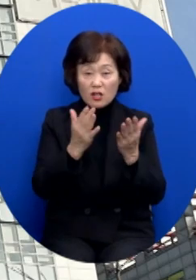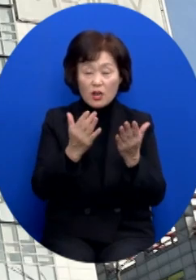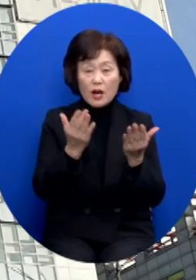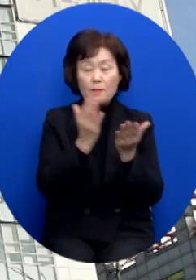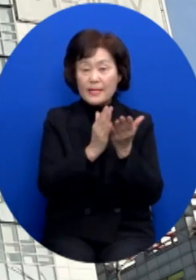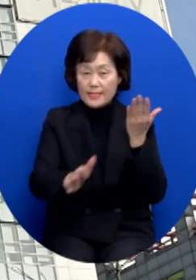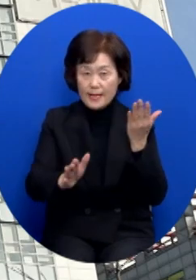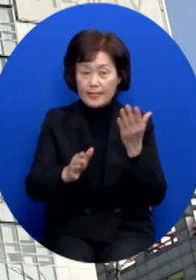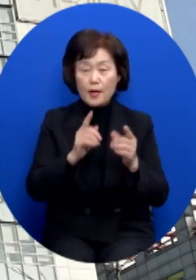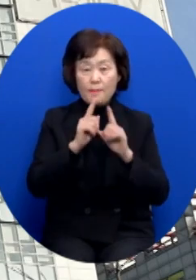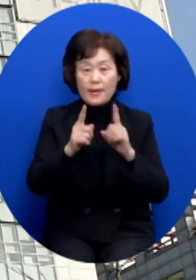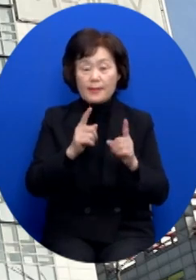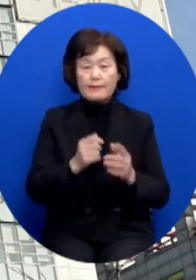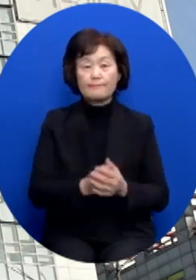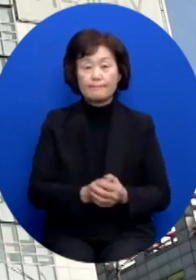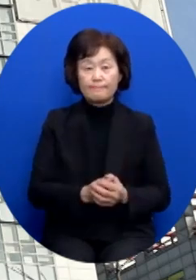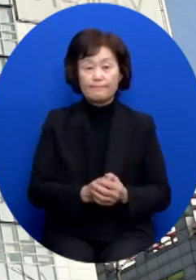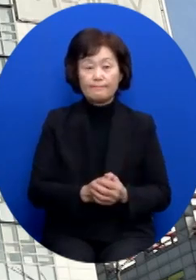목소리를 높였습니다.